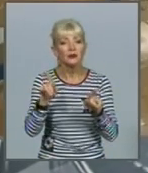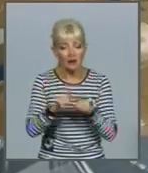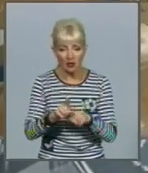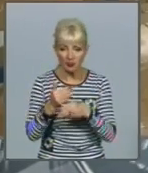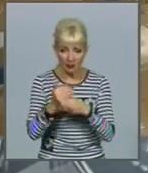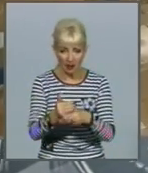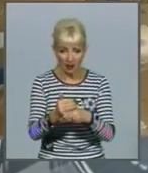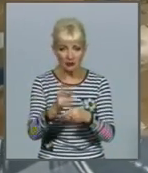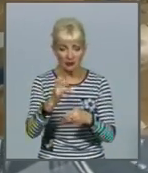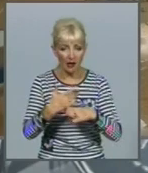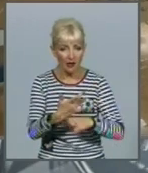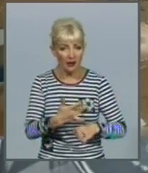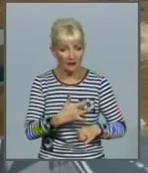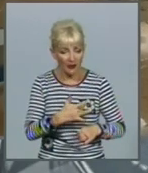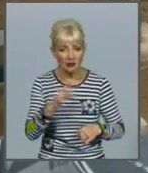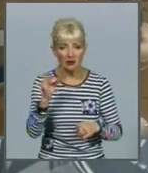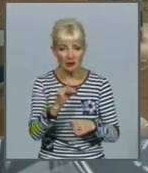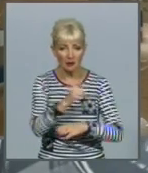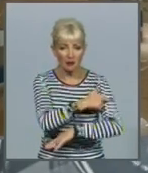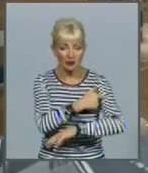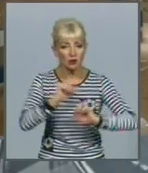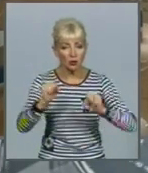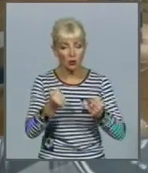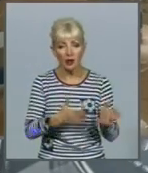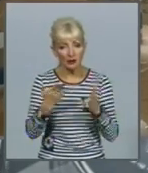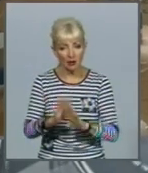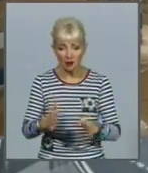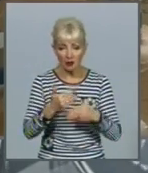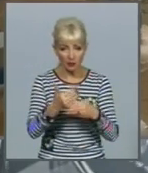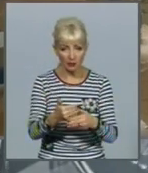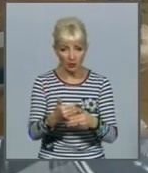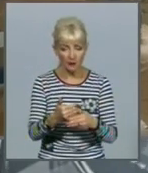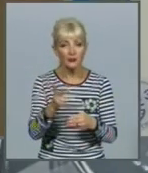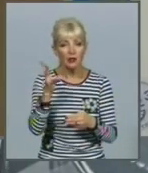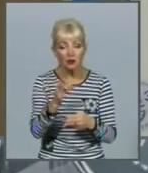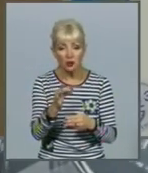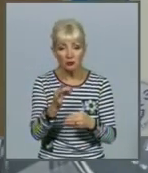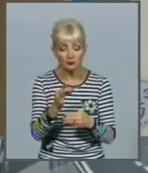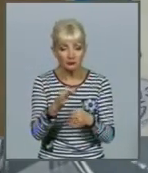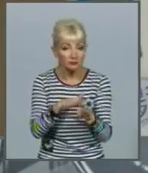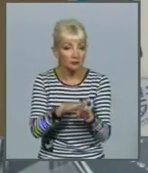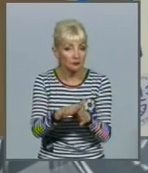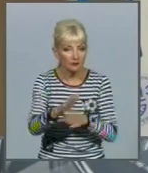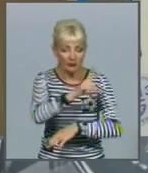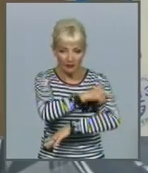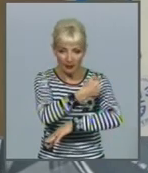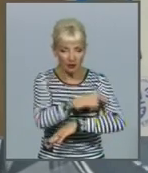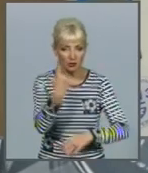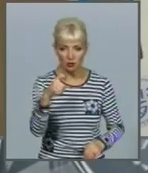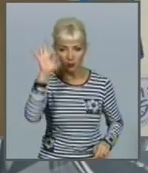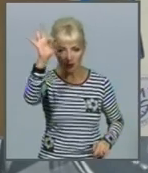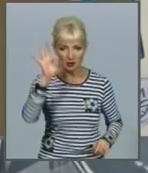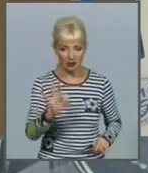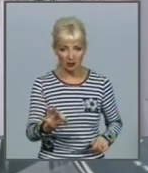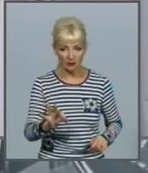та інсульти і лікарня швидкої та невідкладної допомоги. Проте завантаженість медзакладу майже 100%. Ігор Безкровний